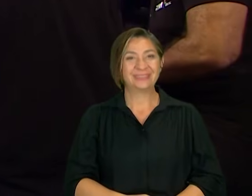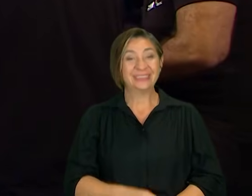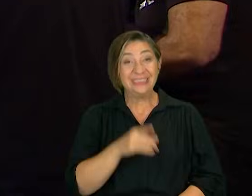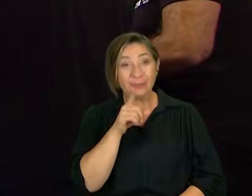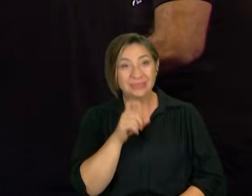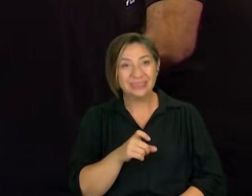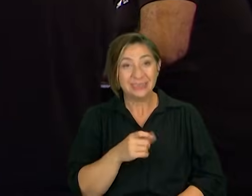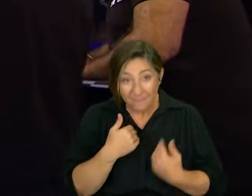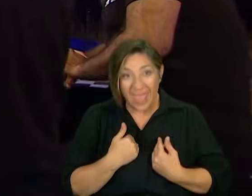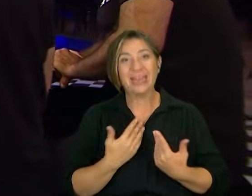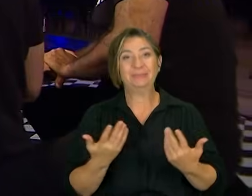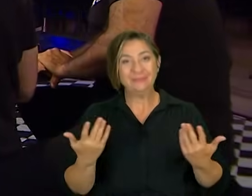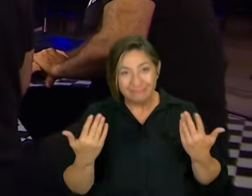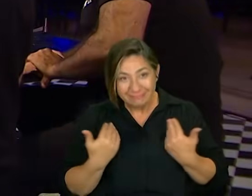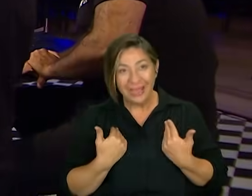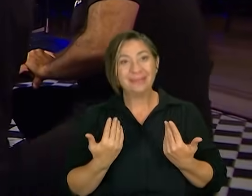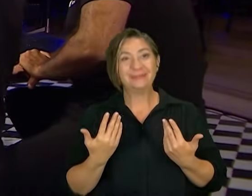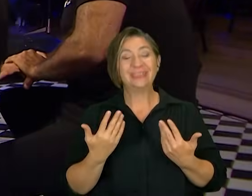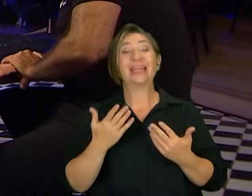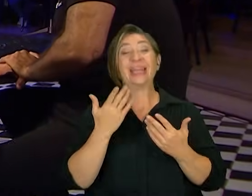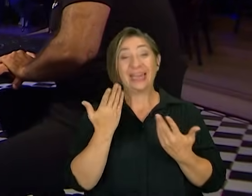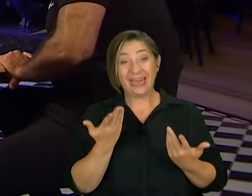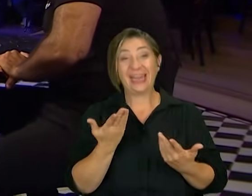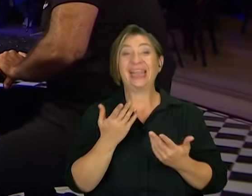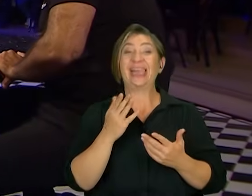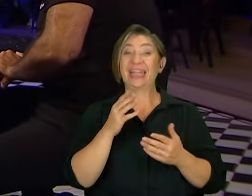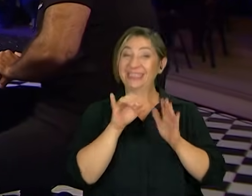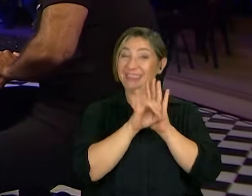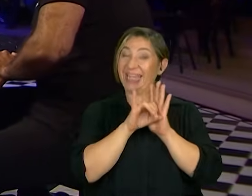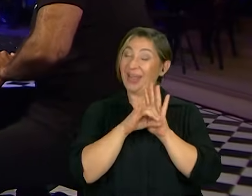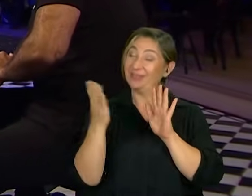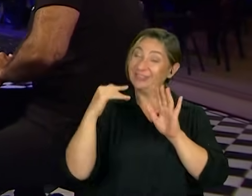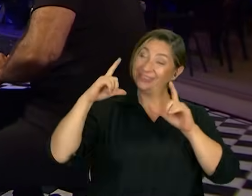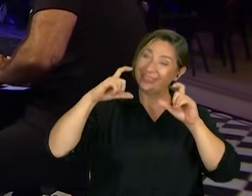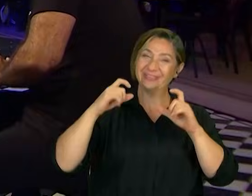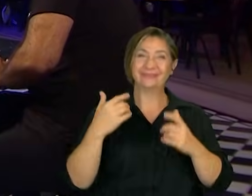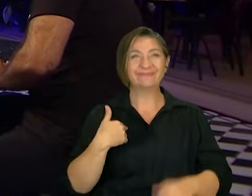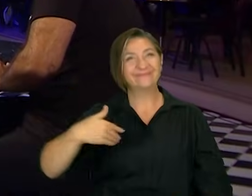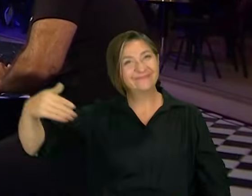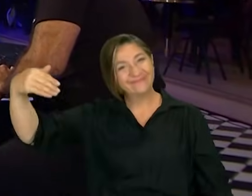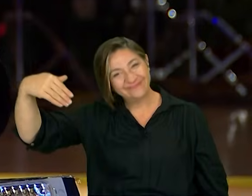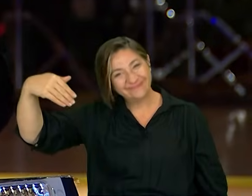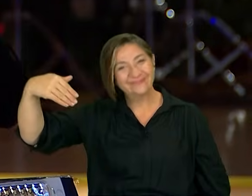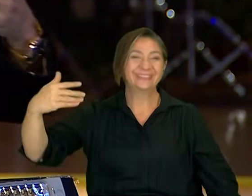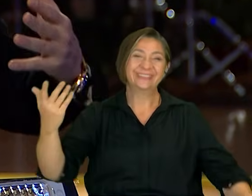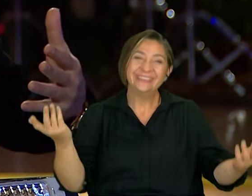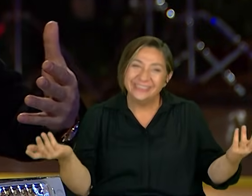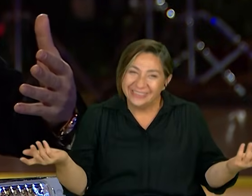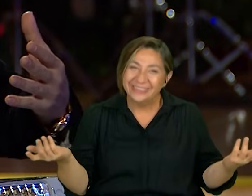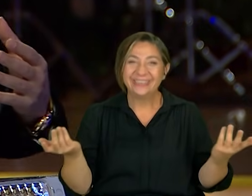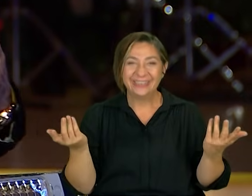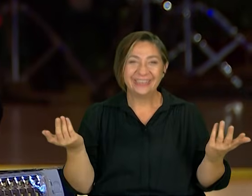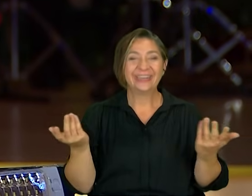Sen misin? Benim. O zaman Instagram'a koyalım babacığım falan gibi bir şeye